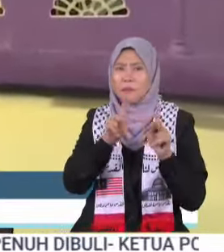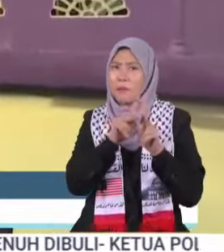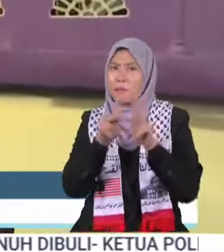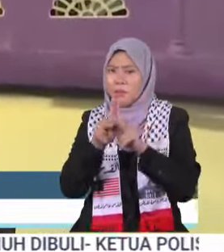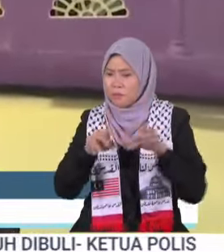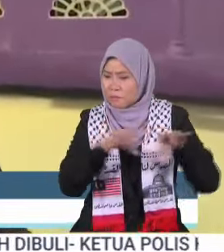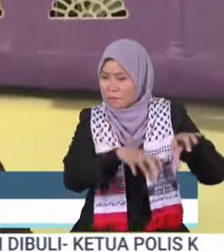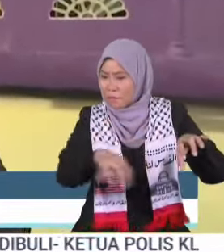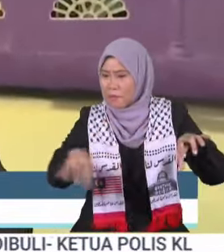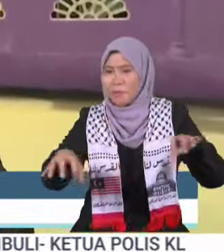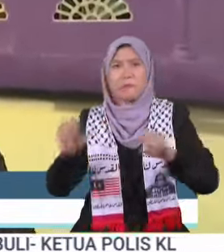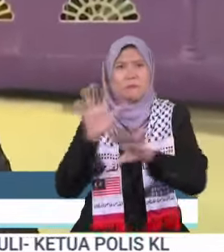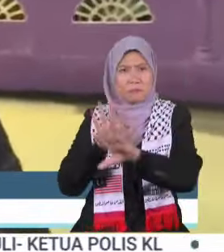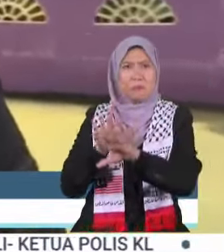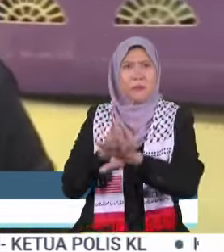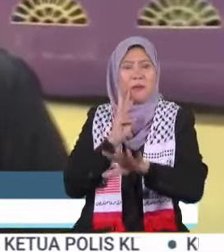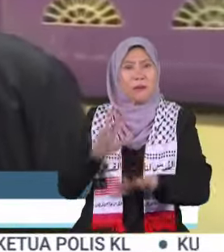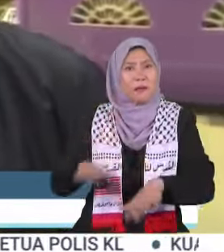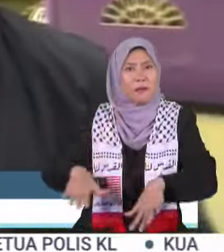hotpot